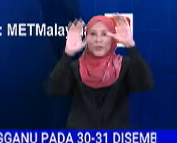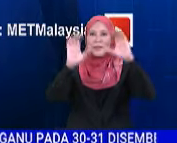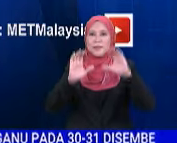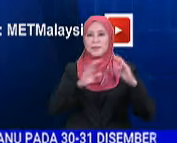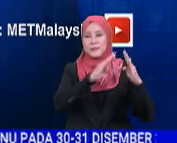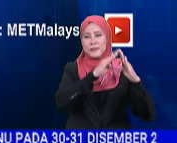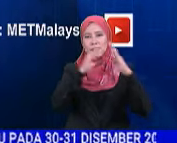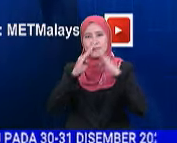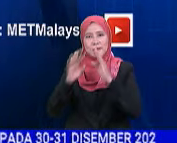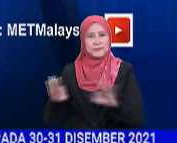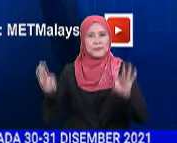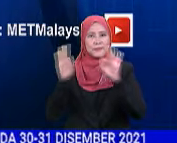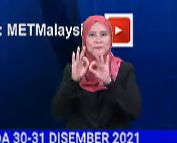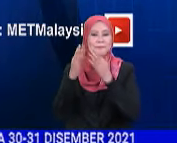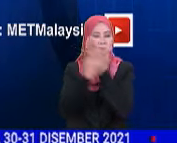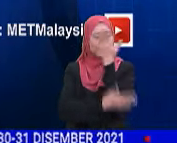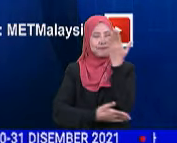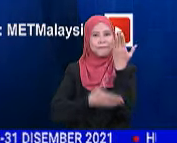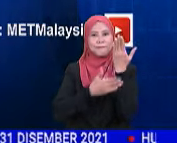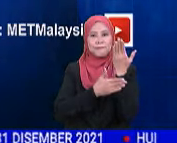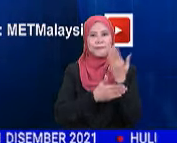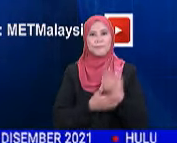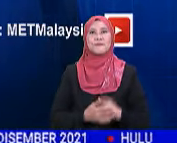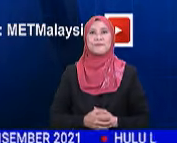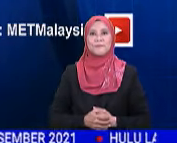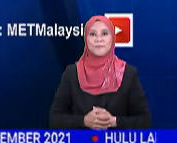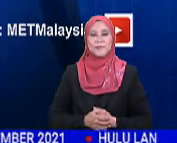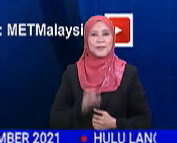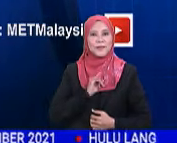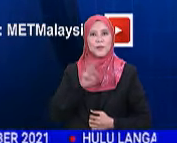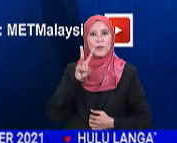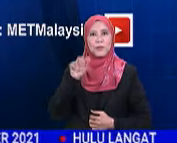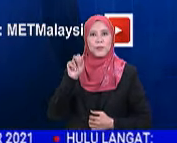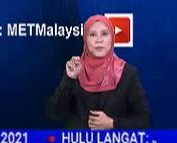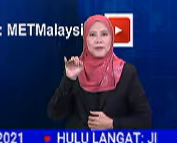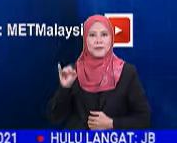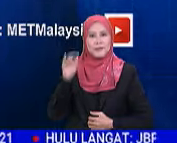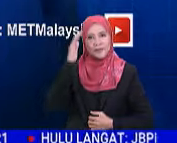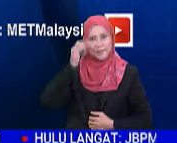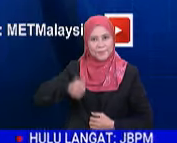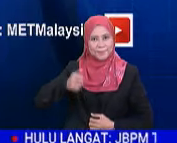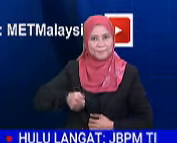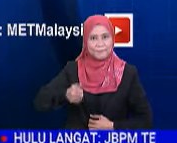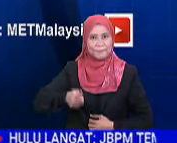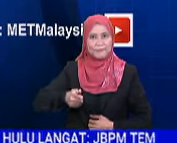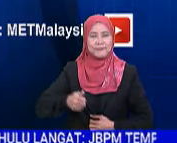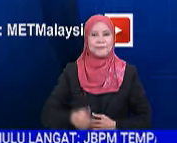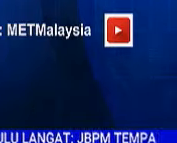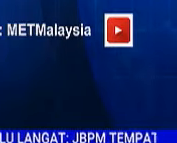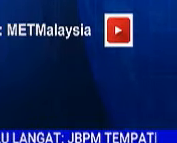bandar-bandar utama di seluruh Malaysia. Sekian, saya Wan Yahya. Assalamualaikum.